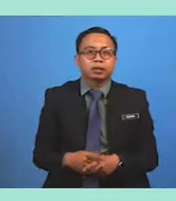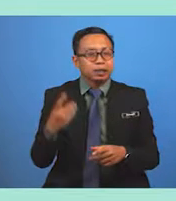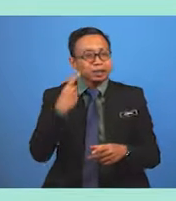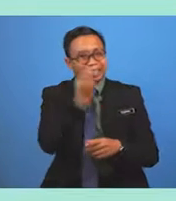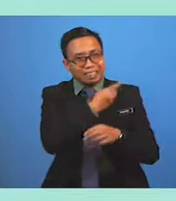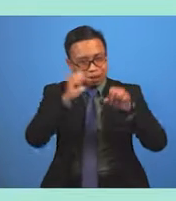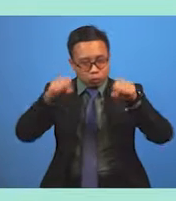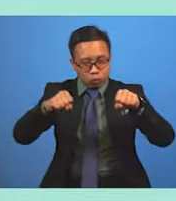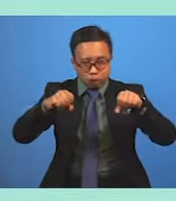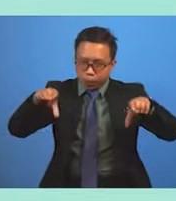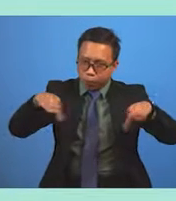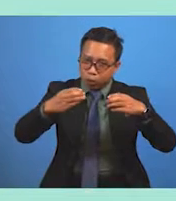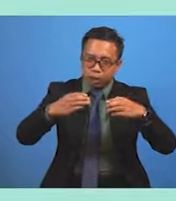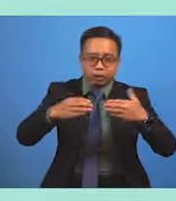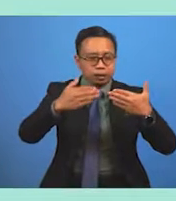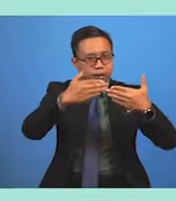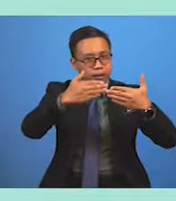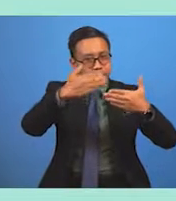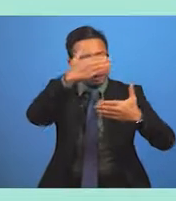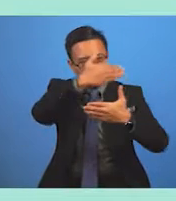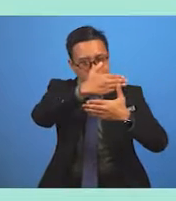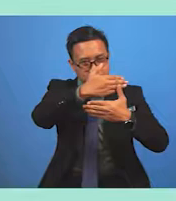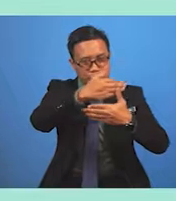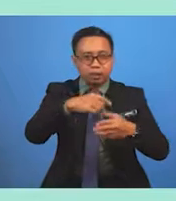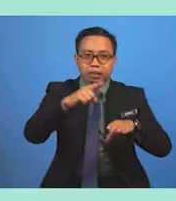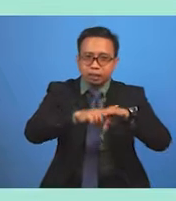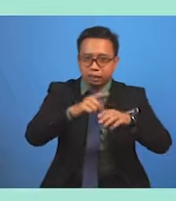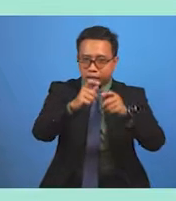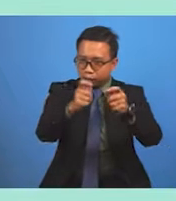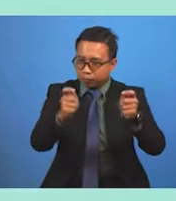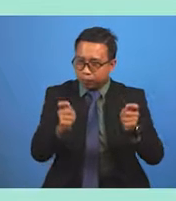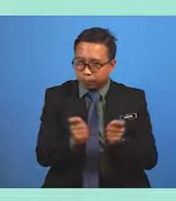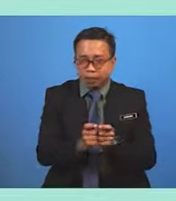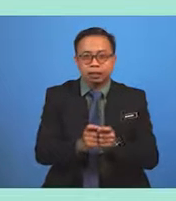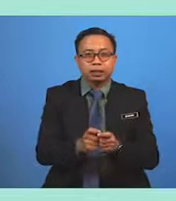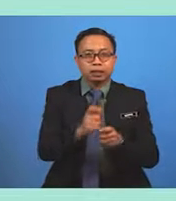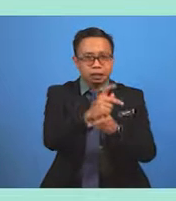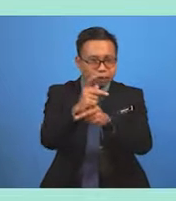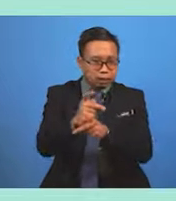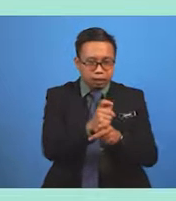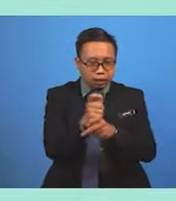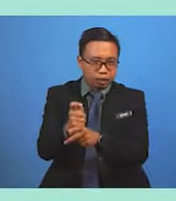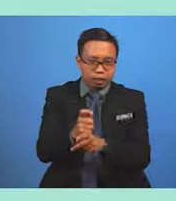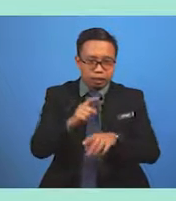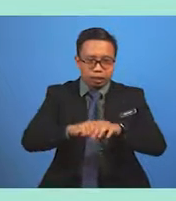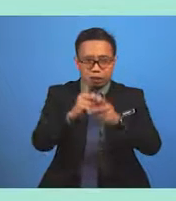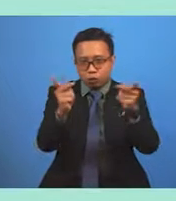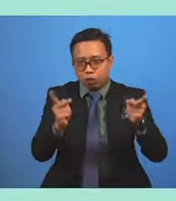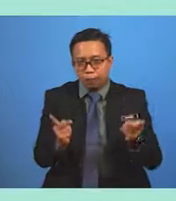boleh membina dinding zinc di sekeliling tempat tenakan kita seperti di kolam. Selain